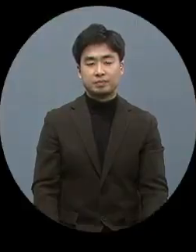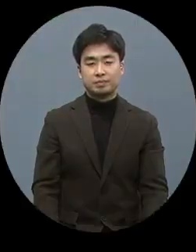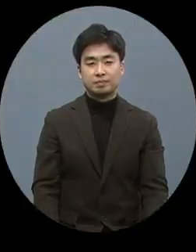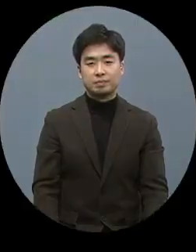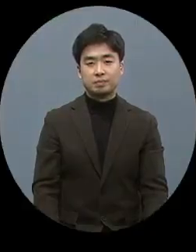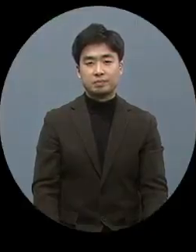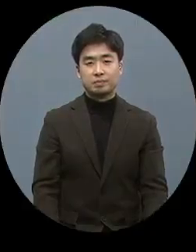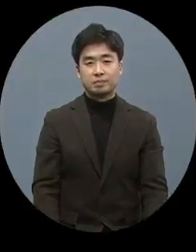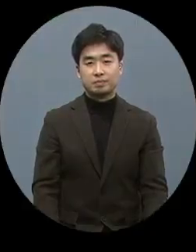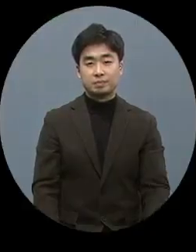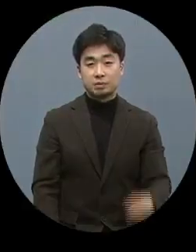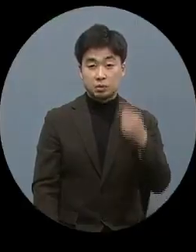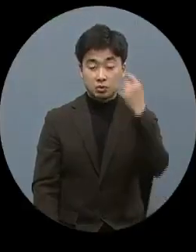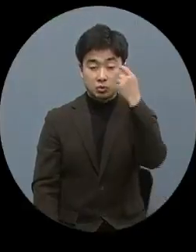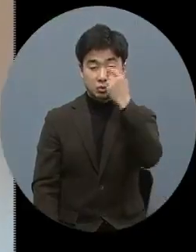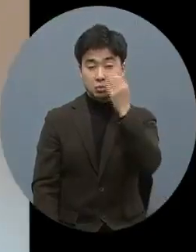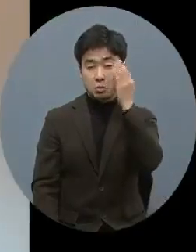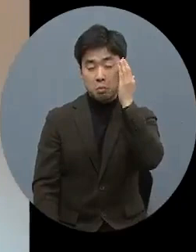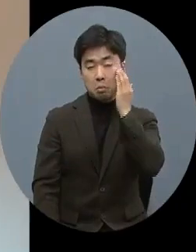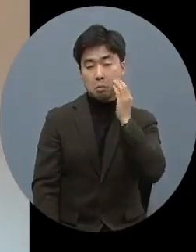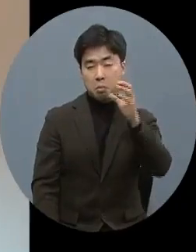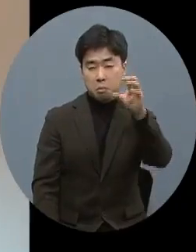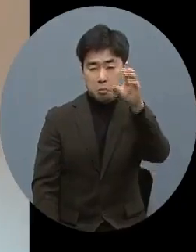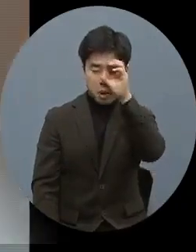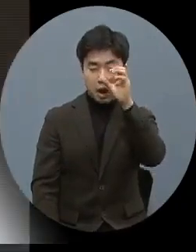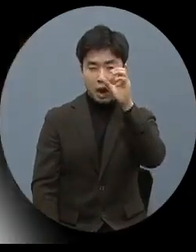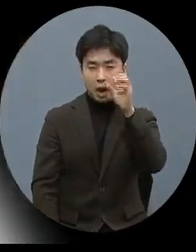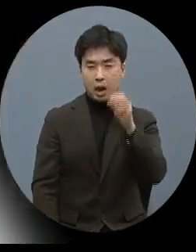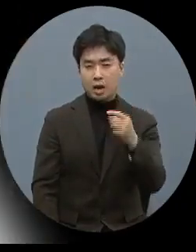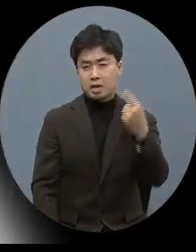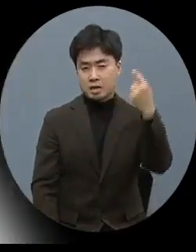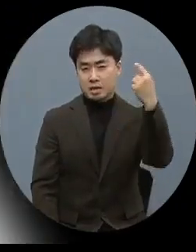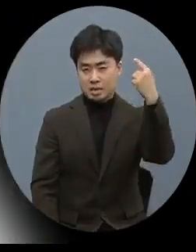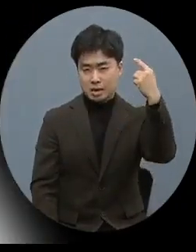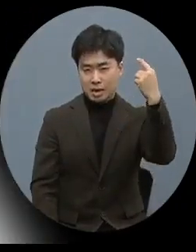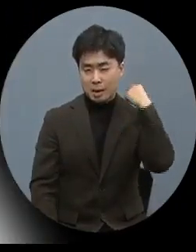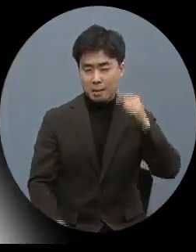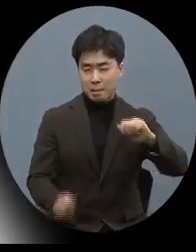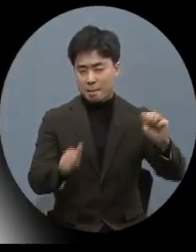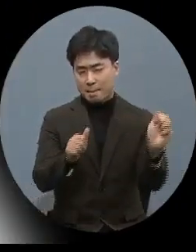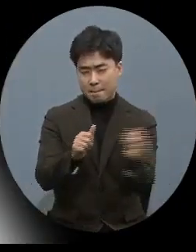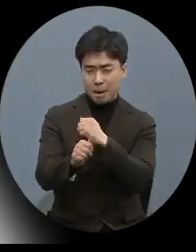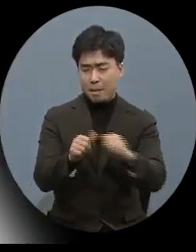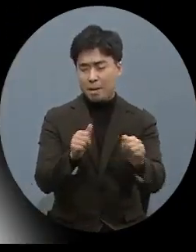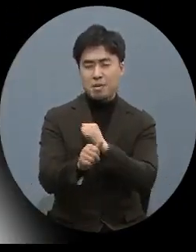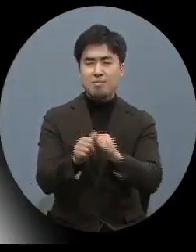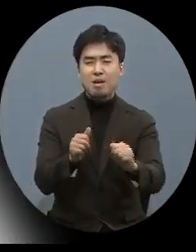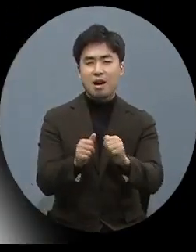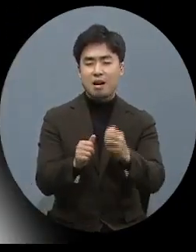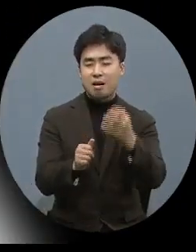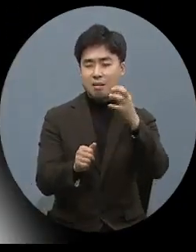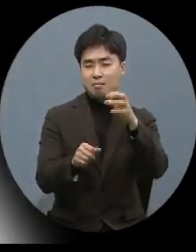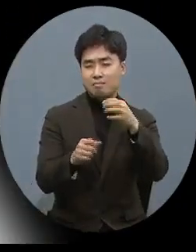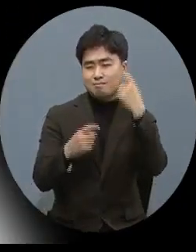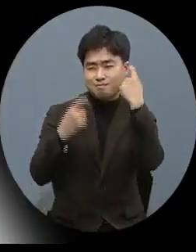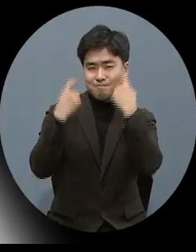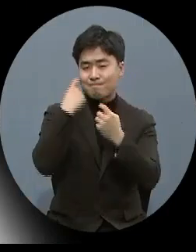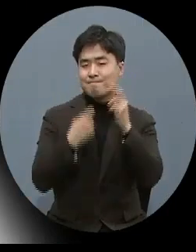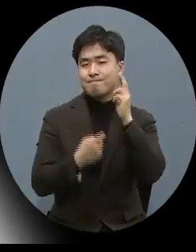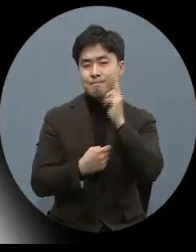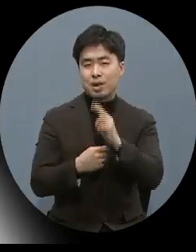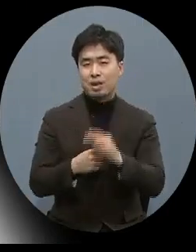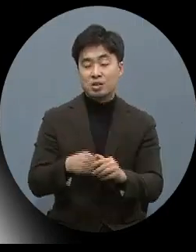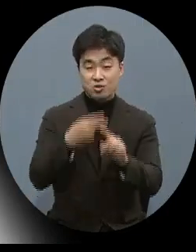취재했습니다 주인 멍이 들었고 등에는 무언가로 맞은듯한 상처가 가득합니다